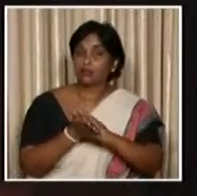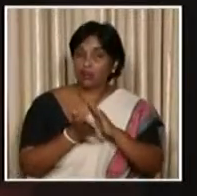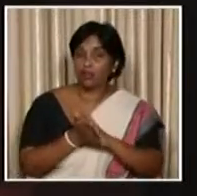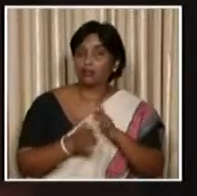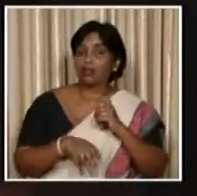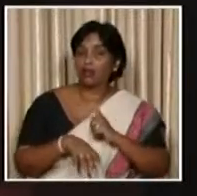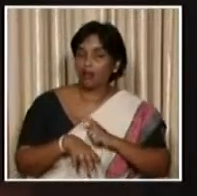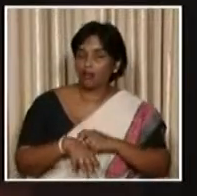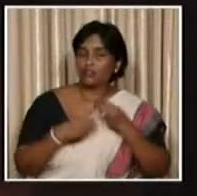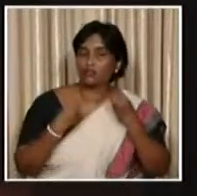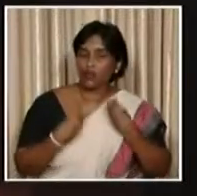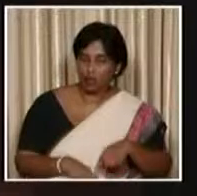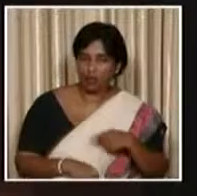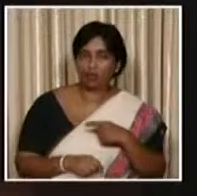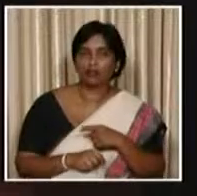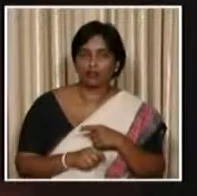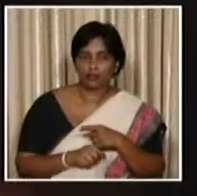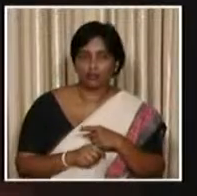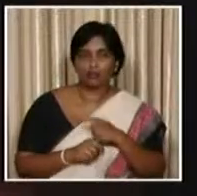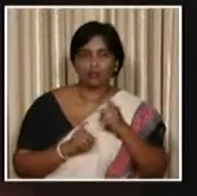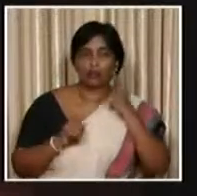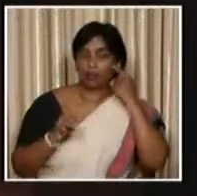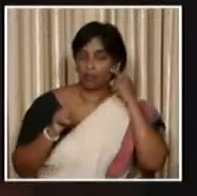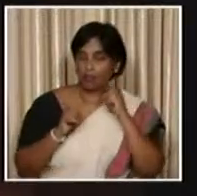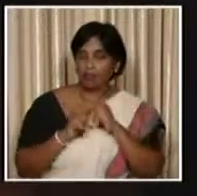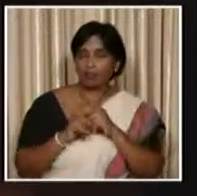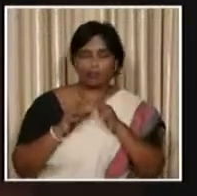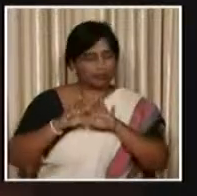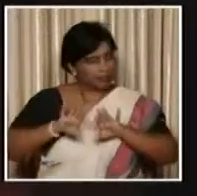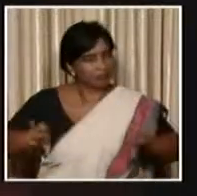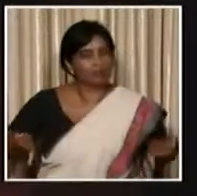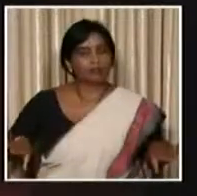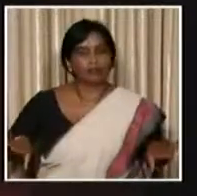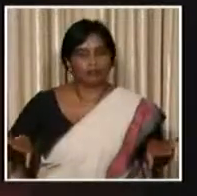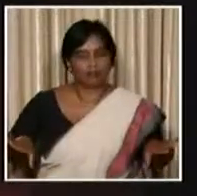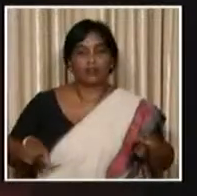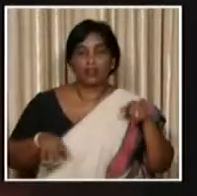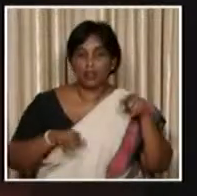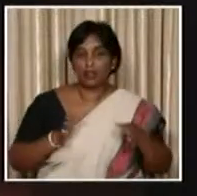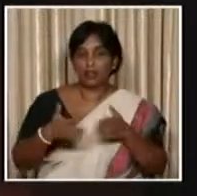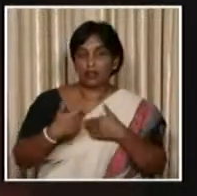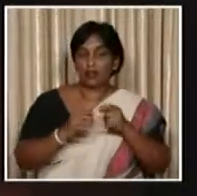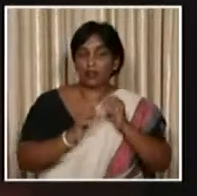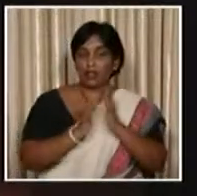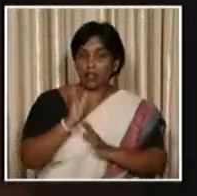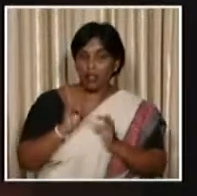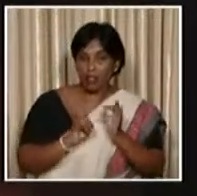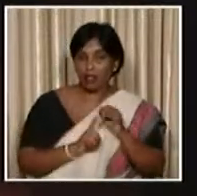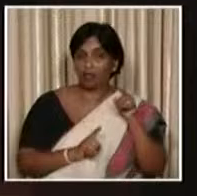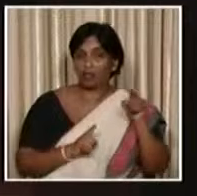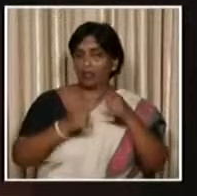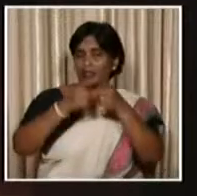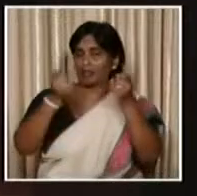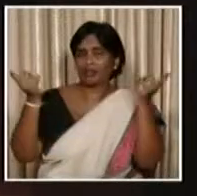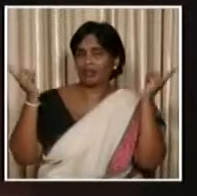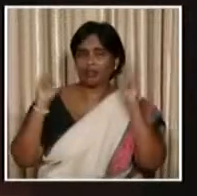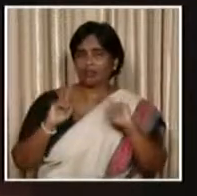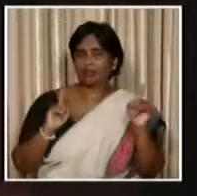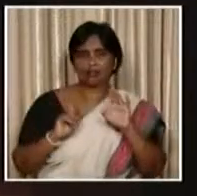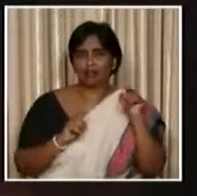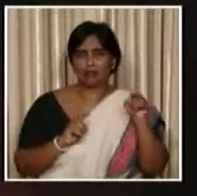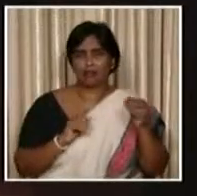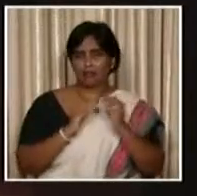කිරීමේ අවස්ථාවන් අහිමි වුණා. ඒ සම්බන්ධකම් ඔක්කොම ඉවත් කරගන්න. මේ කැබිනට් එකේ ඇමතිවරයෙක් කියන්නේ ඔය අනිත් අයට වැඩි